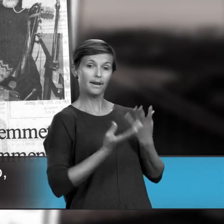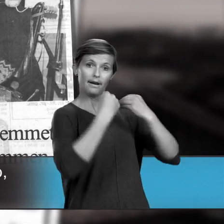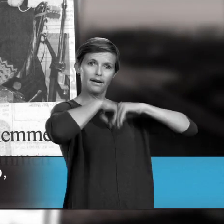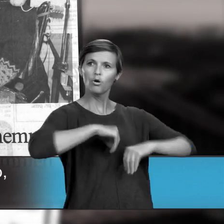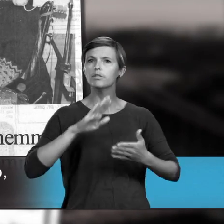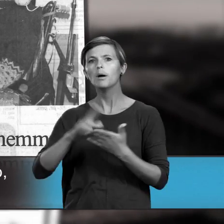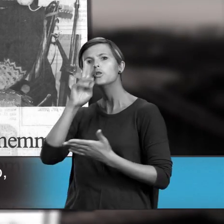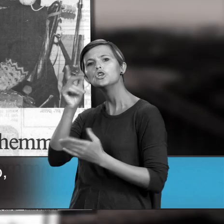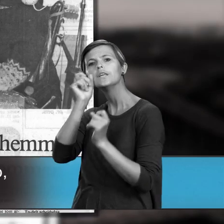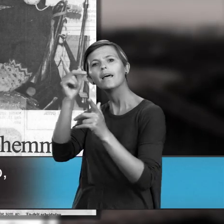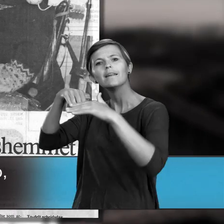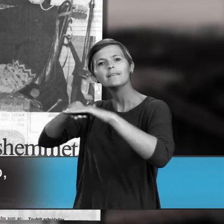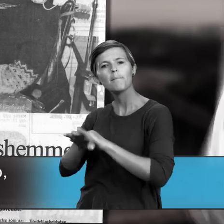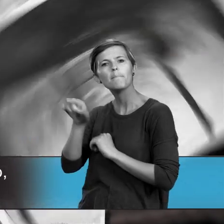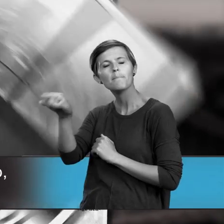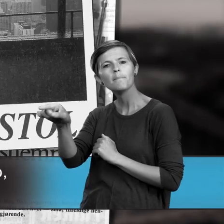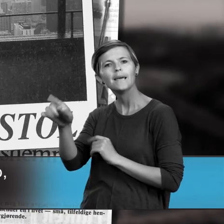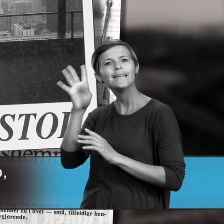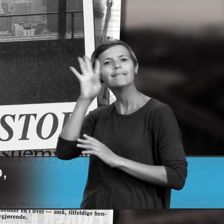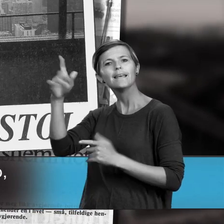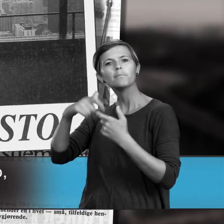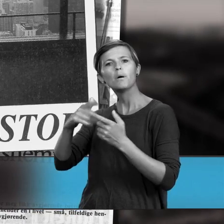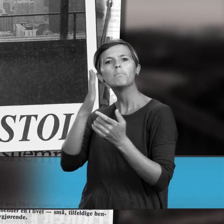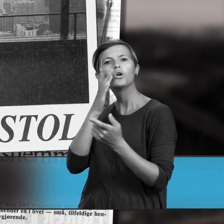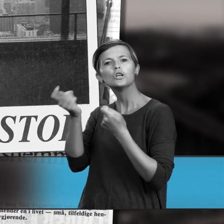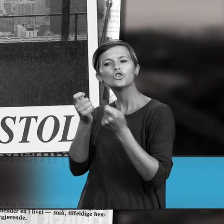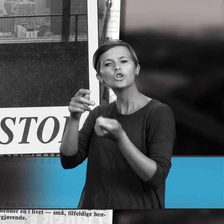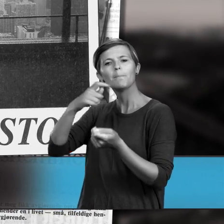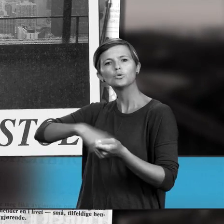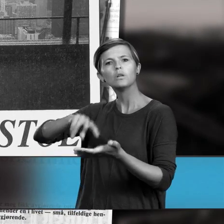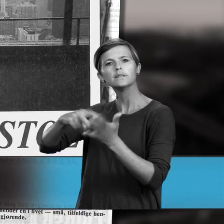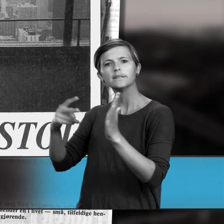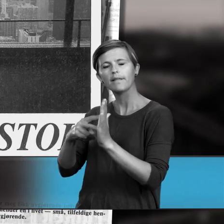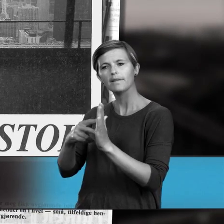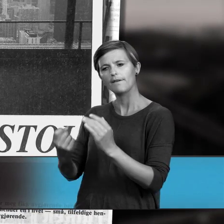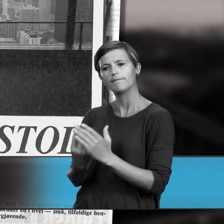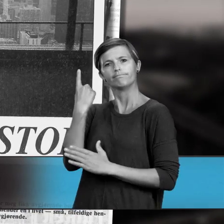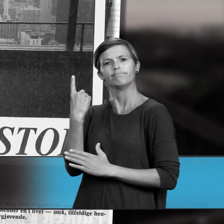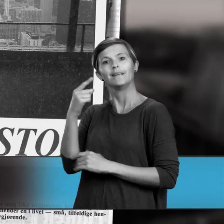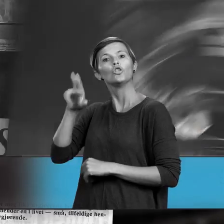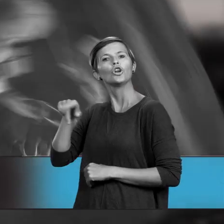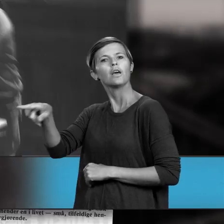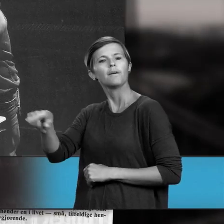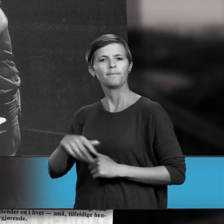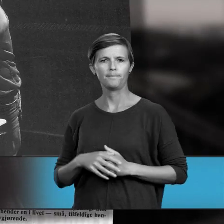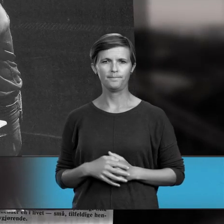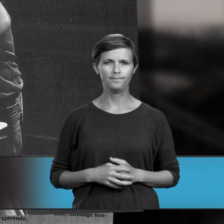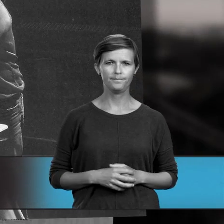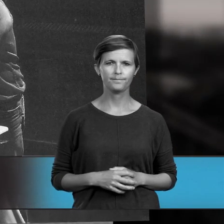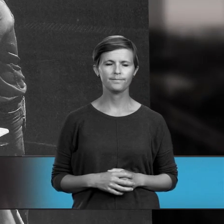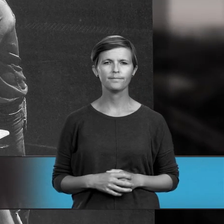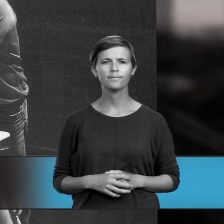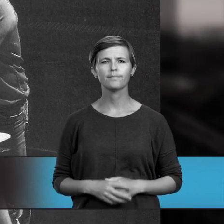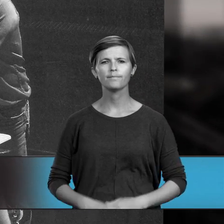Skansgaard treffer Roberts i San Francisco, lar seg inspirere og bringer med seg nye ideer tilbake. Ideen om borgerstyrt personlig assistanse i